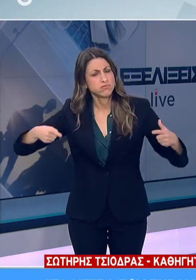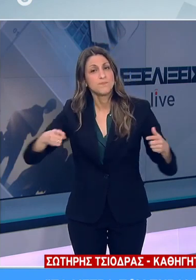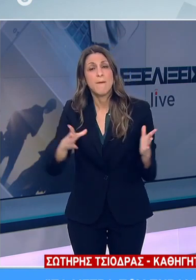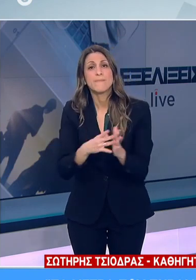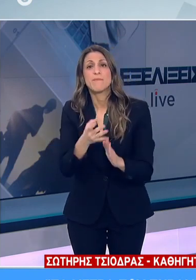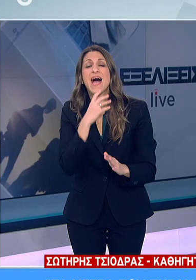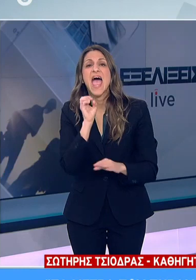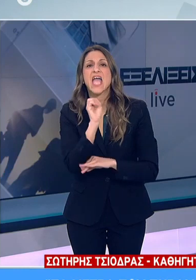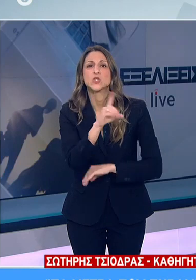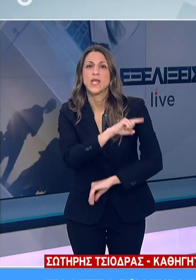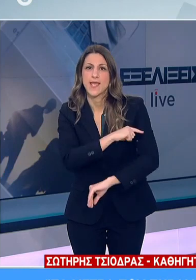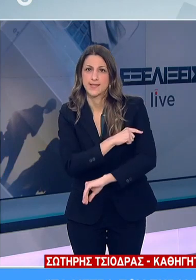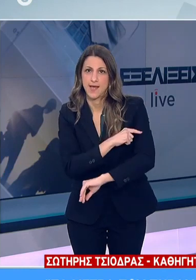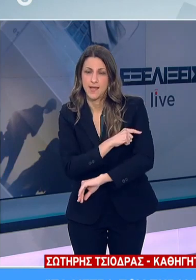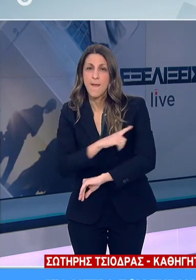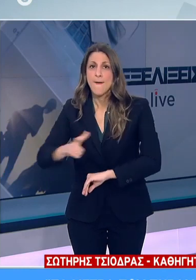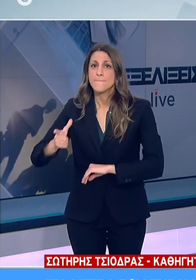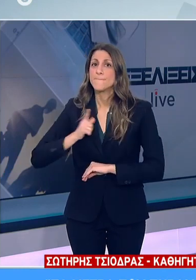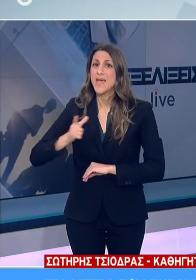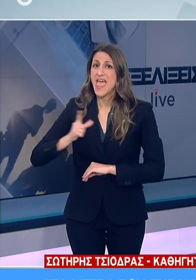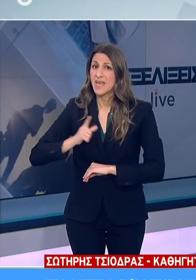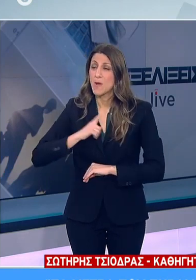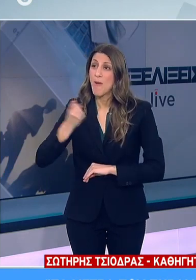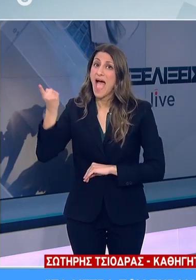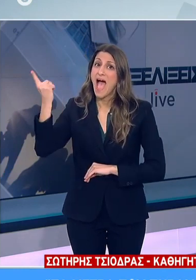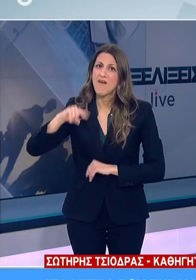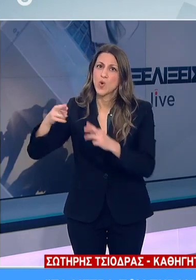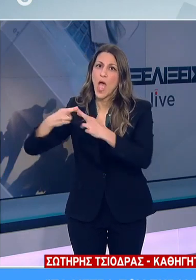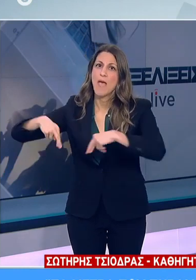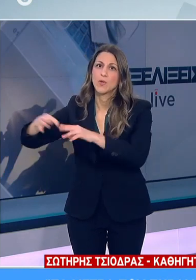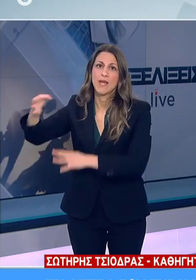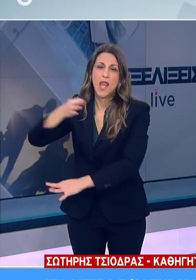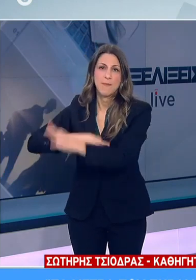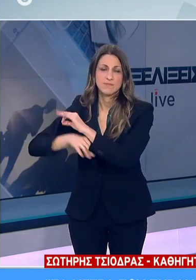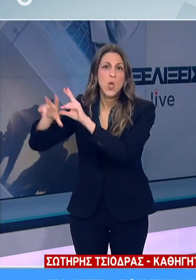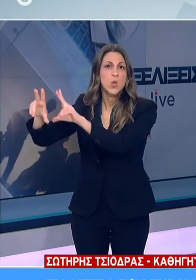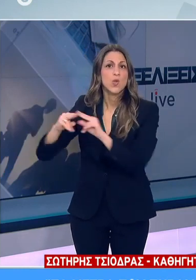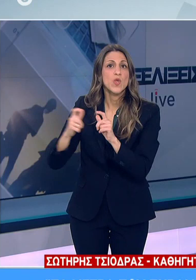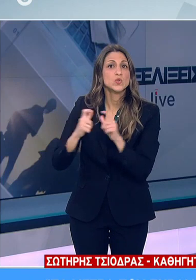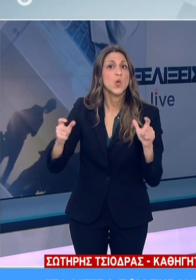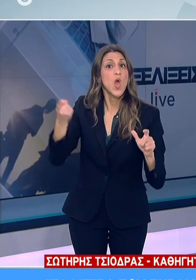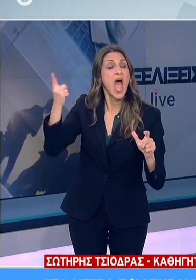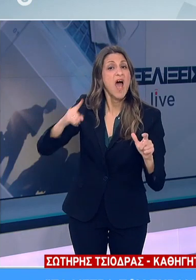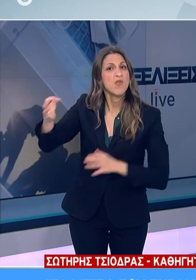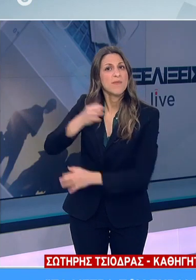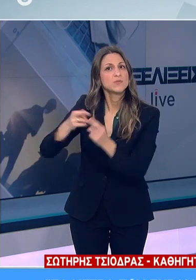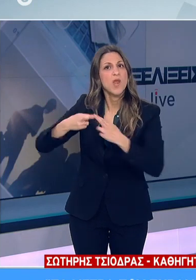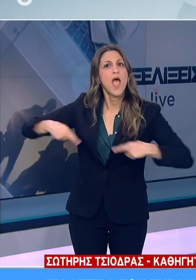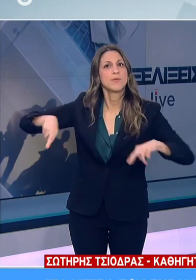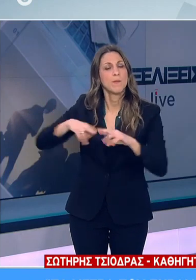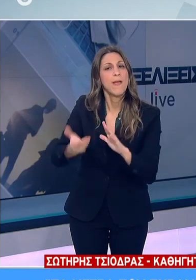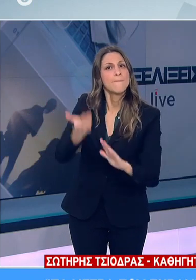24 ώρες θα υπάρξει τοποθέτηση της Επιτροπής, όπως και για τη λειτουργία των σχολείων. Θα υιοθετηθούν οδηγίες με ειδικά